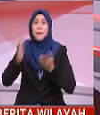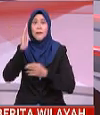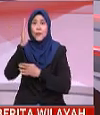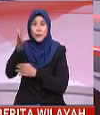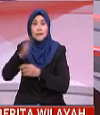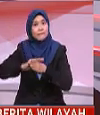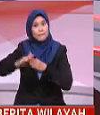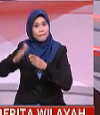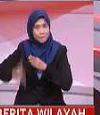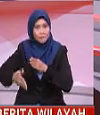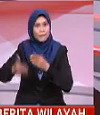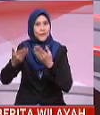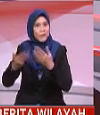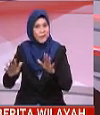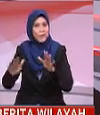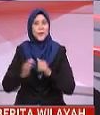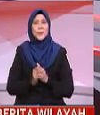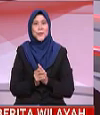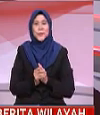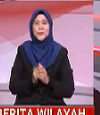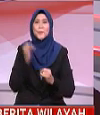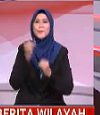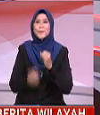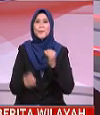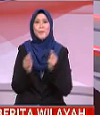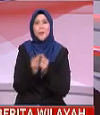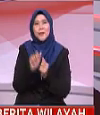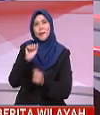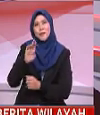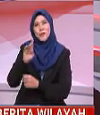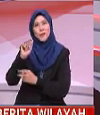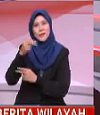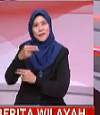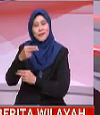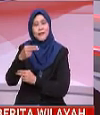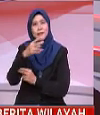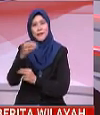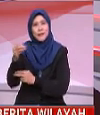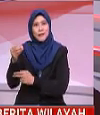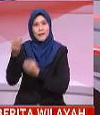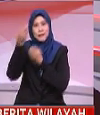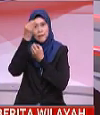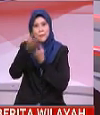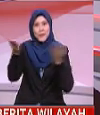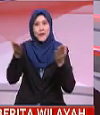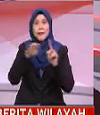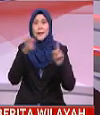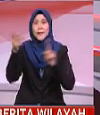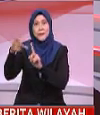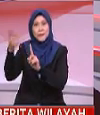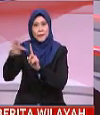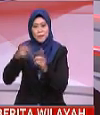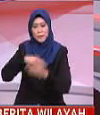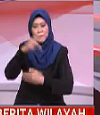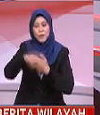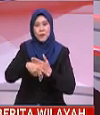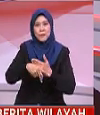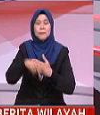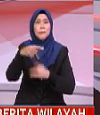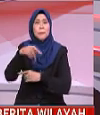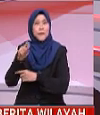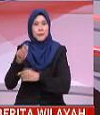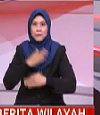selesai. Dan akhir sekali kita akan bersama Abdullah Mahyudin dengan antara tumpuan laporan dari Pulau Pinang, program KPT